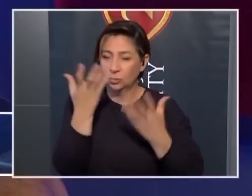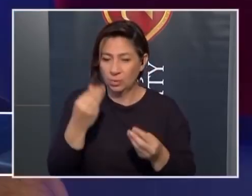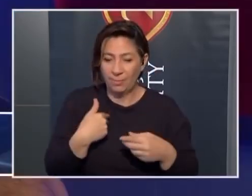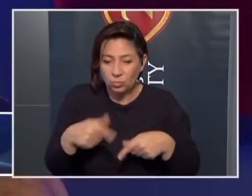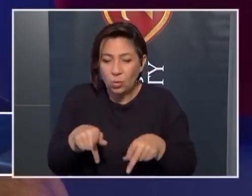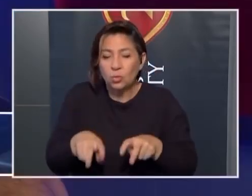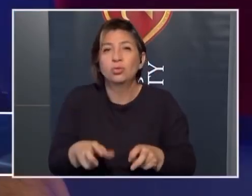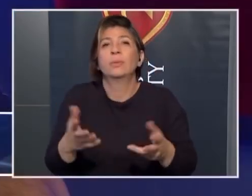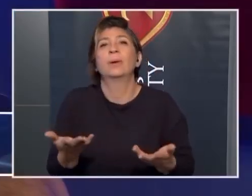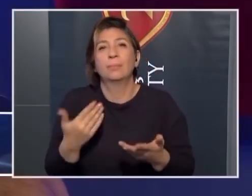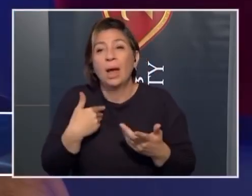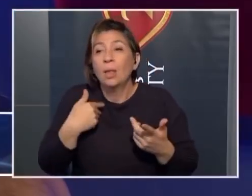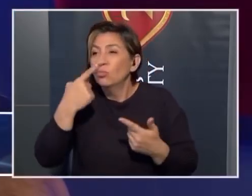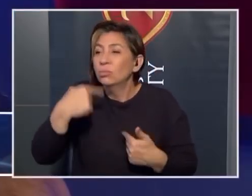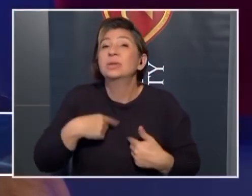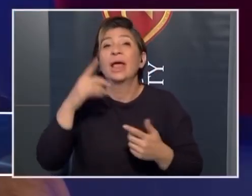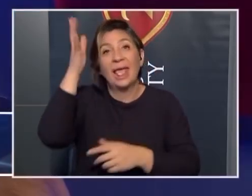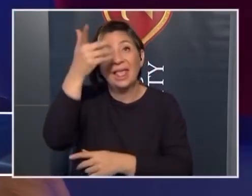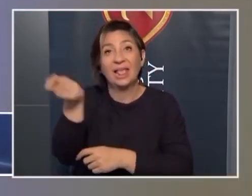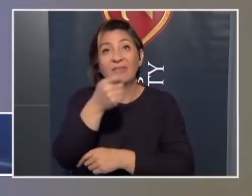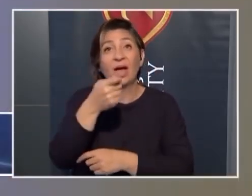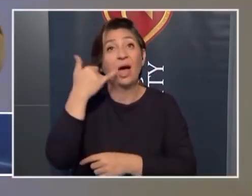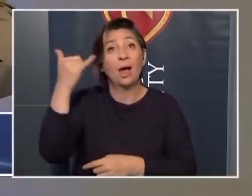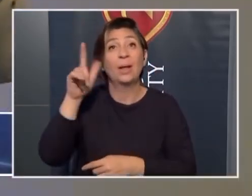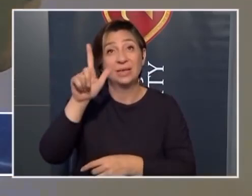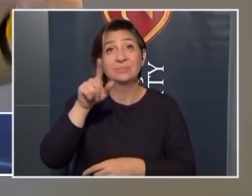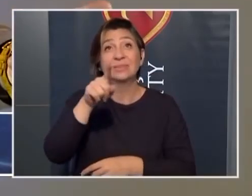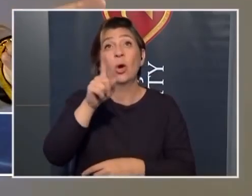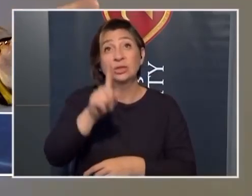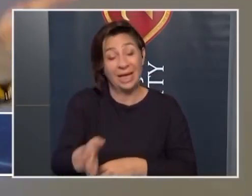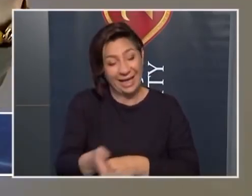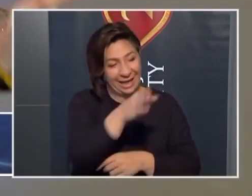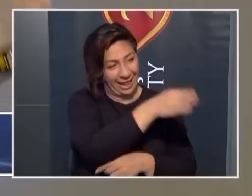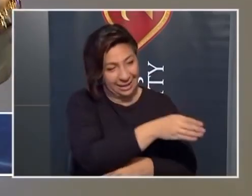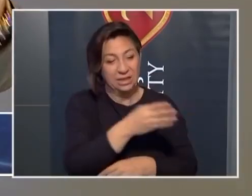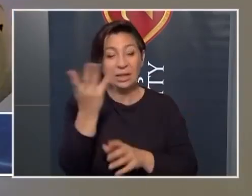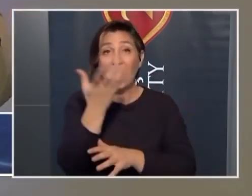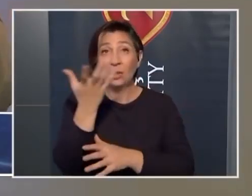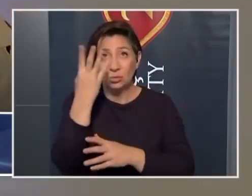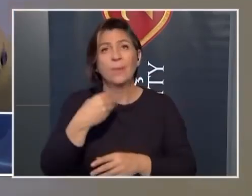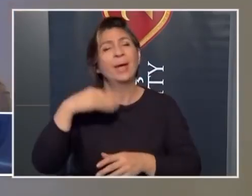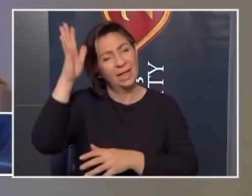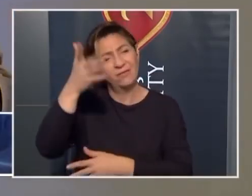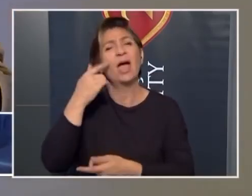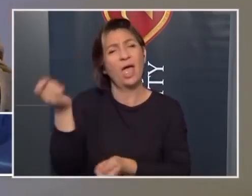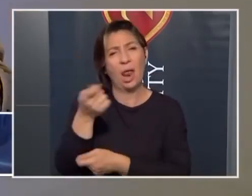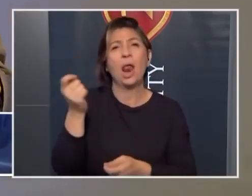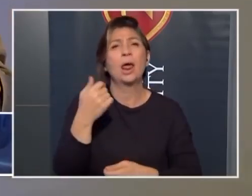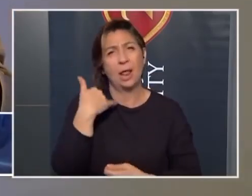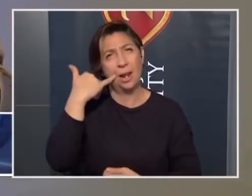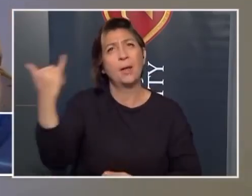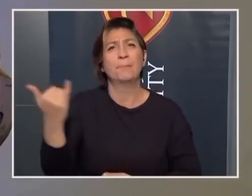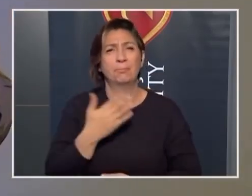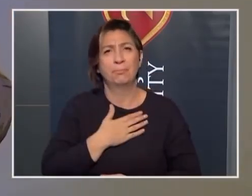zaten benimle uğraşmaman lazım. İtfaiyeyi araman lazım. Olsun siz önce kalkın. Yangın çıkarsa ben itfaiyeyi ararım diyor.